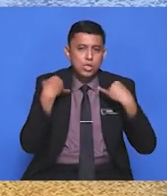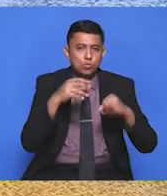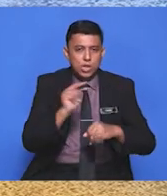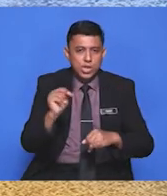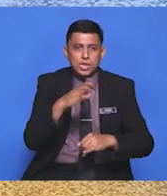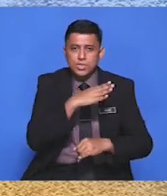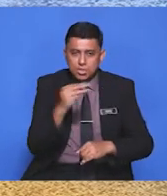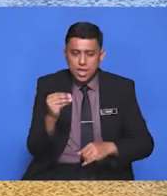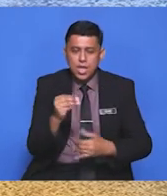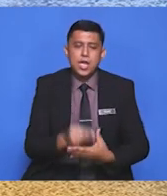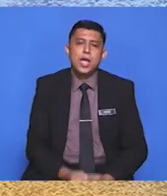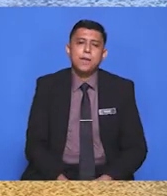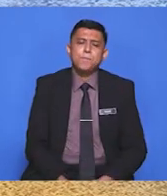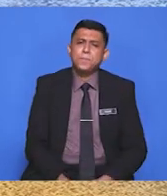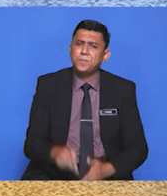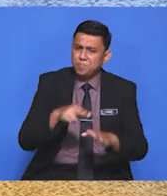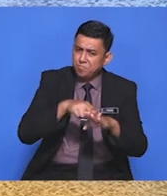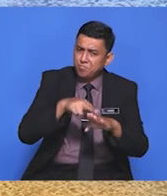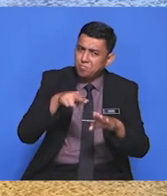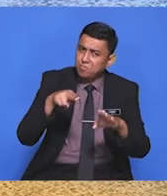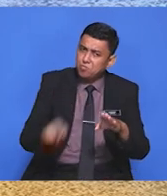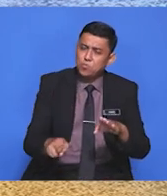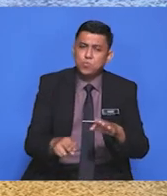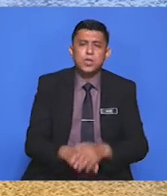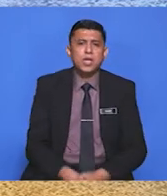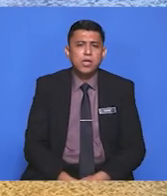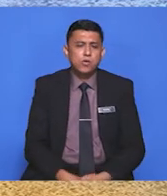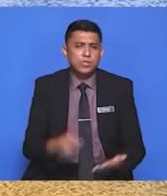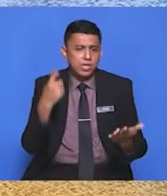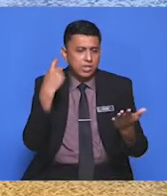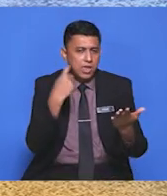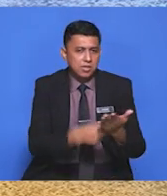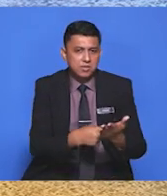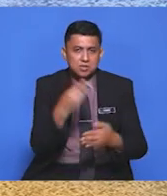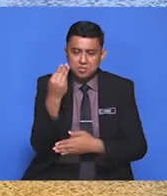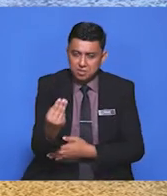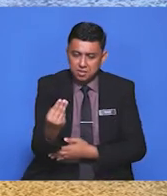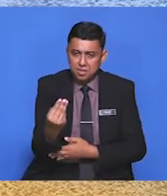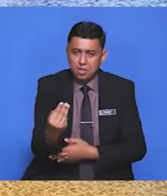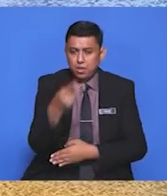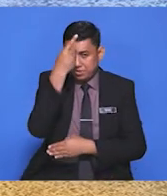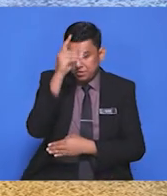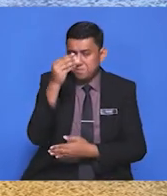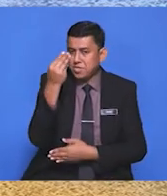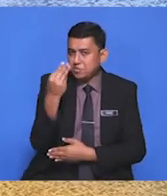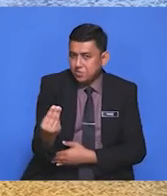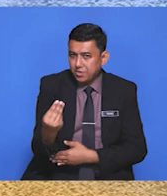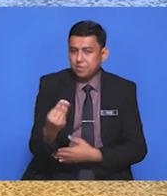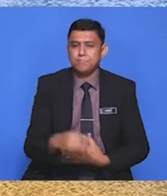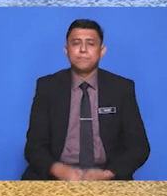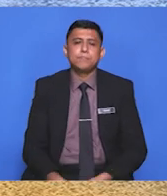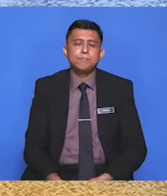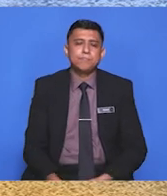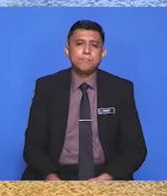jualan sesuatu produk. Dan harga yang tinggi tadi akan diturunkan sedikit demi sedikit.